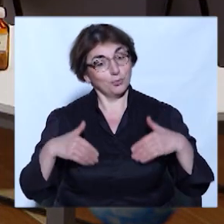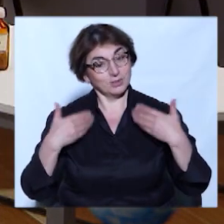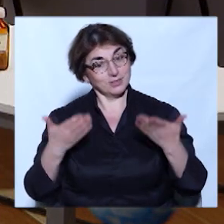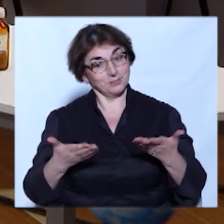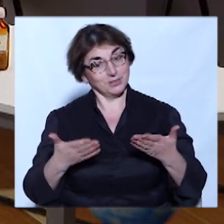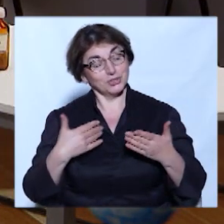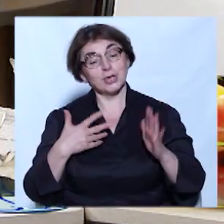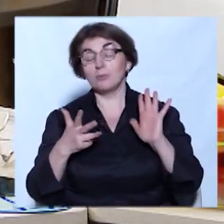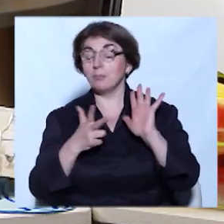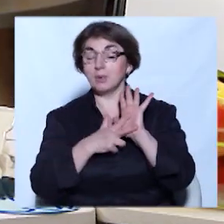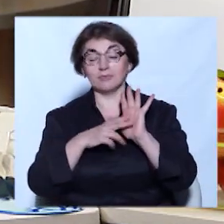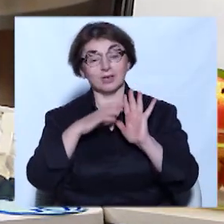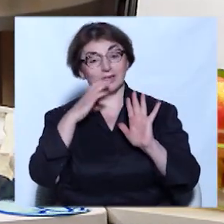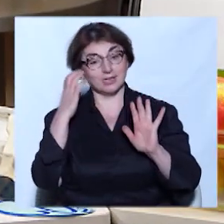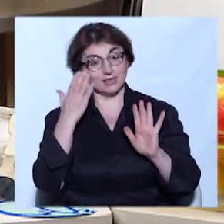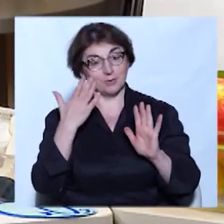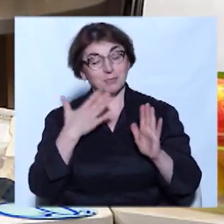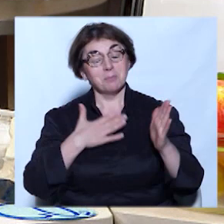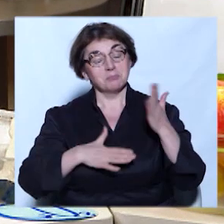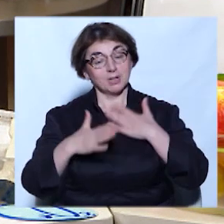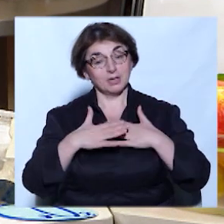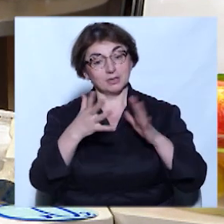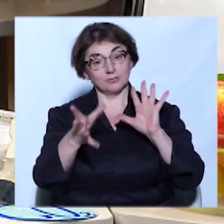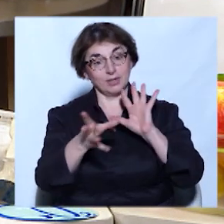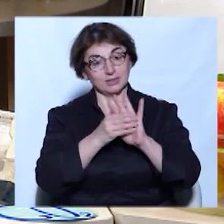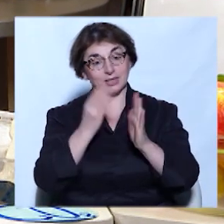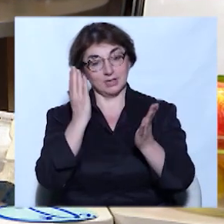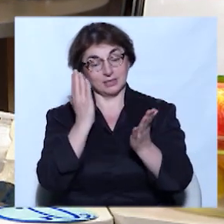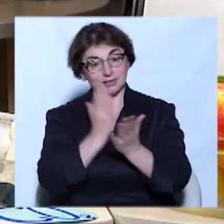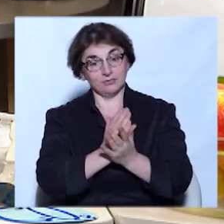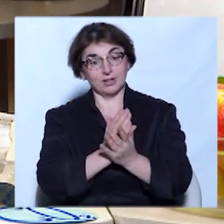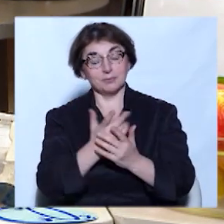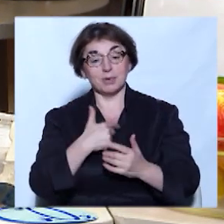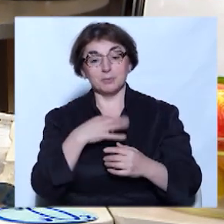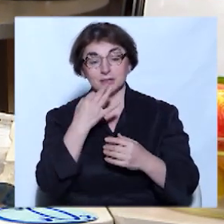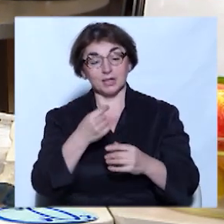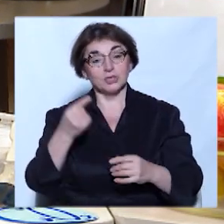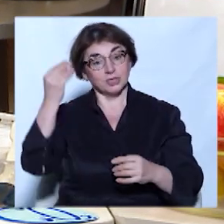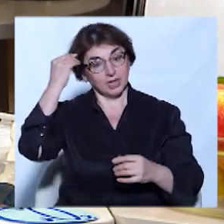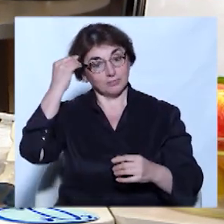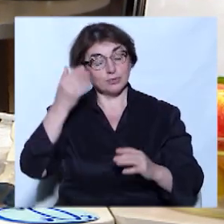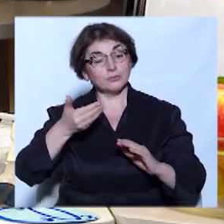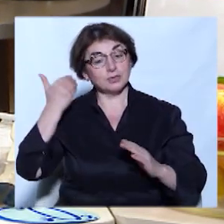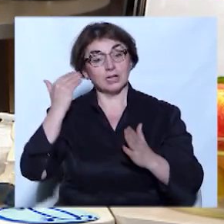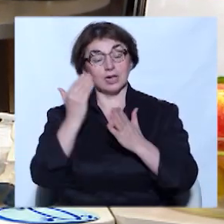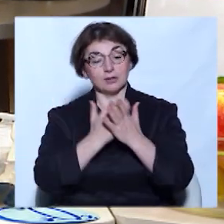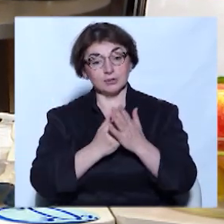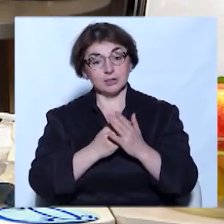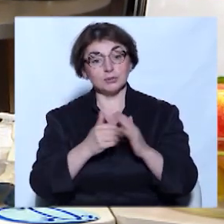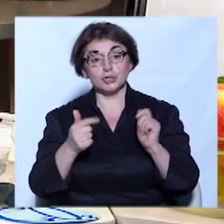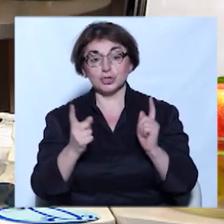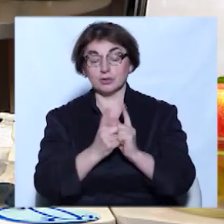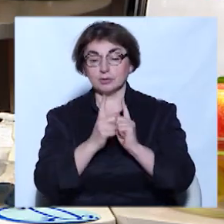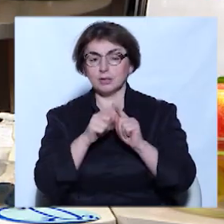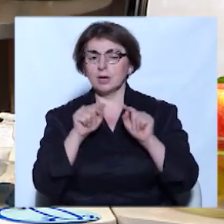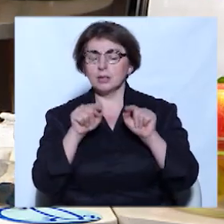მოგესალმებით, ჩემო მერვე კლასელებო, მიხარია რომ მეკლავ თქვენთან ერთად ვარ და მინდა შეგახსენო ჩვენი წინა გაკვეთილი შეხვედრა რას